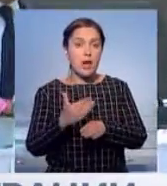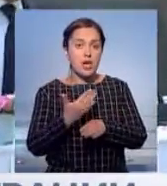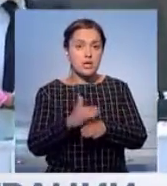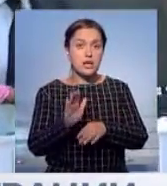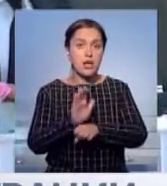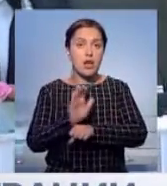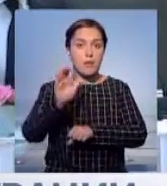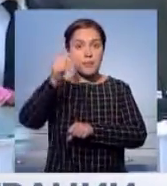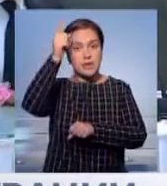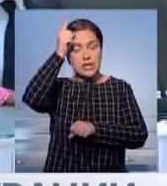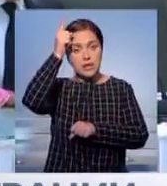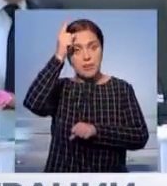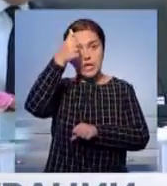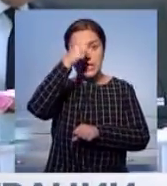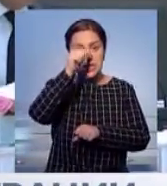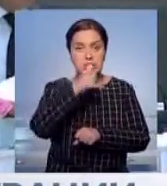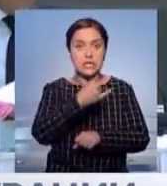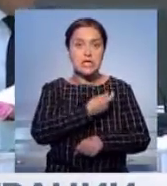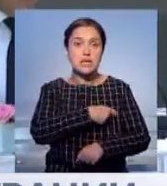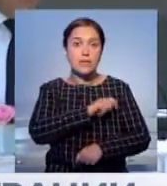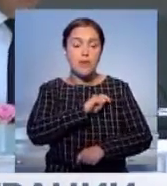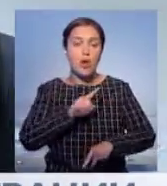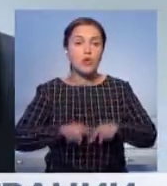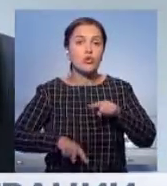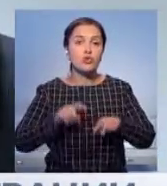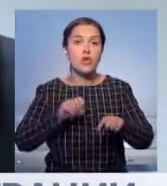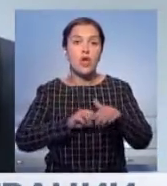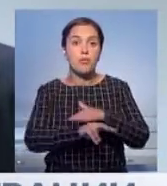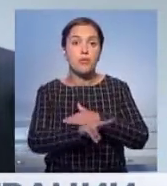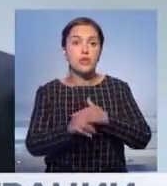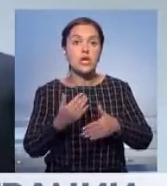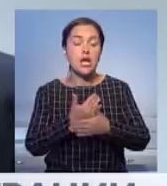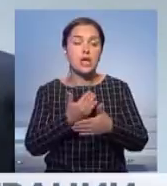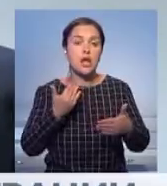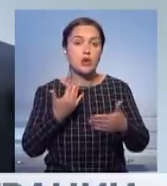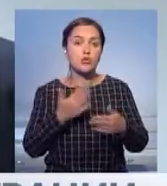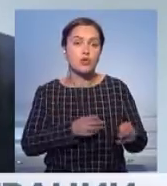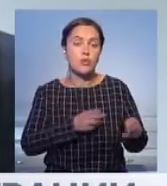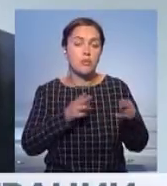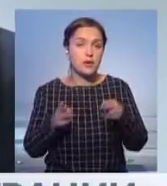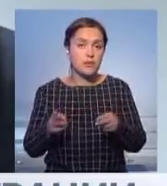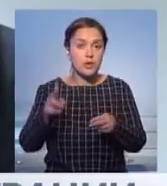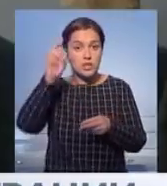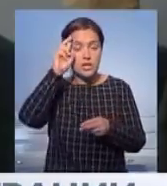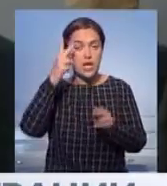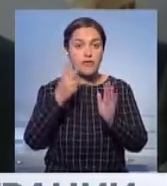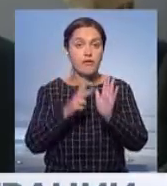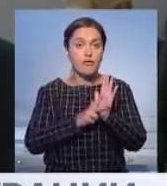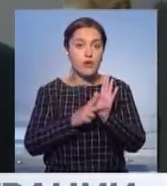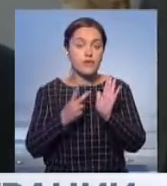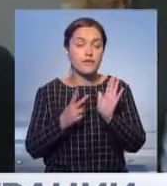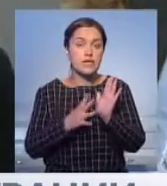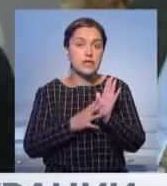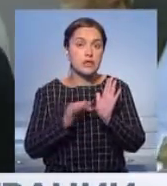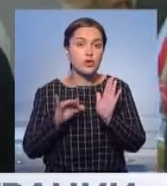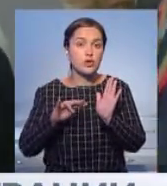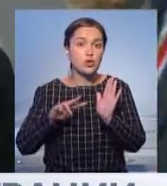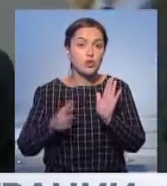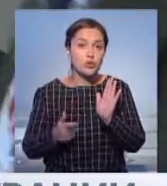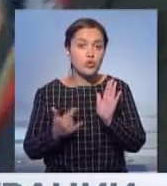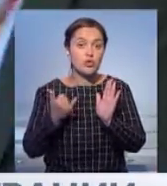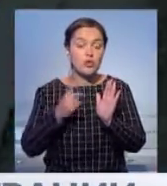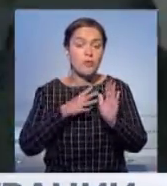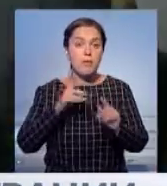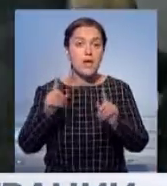Германию находящихся в Греции и Испании родственников беженцев, которые ранее уже прибыли в страну. Напомню, 28-29 июня в Брюсселе